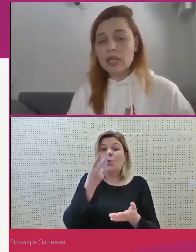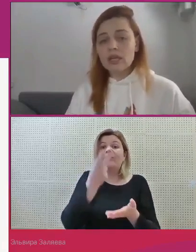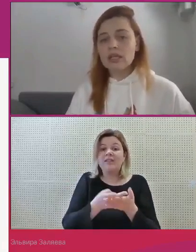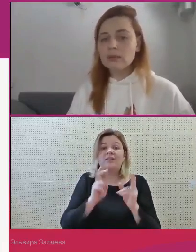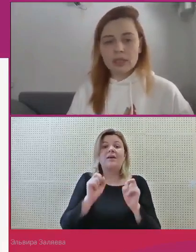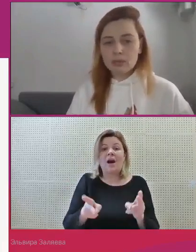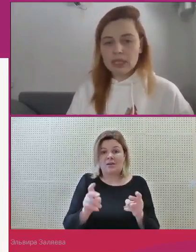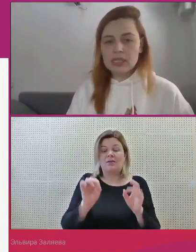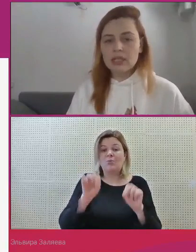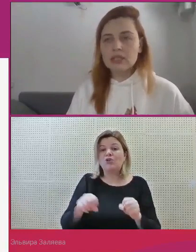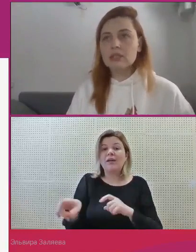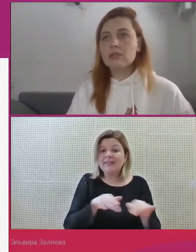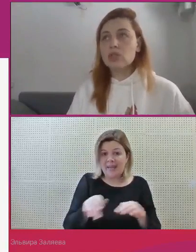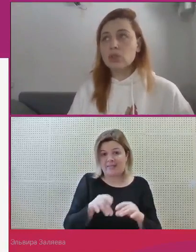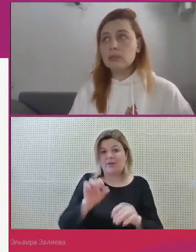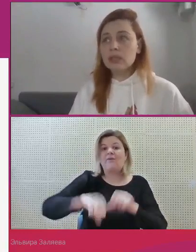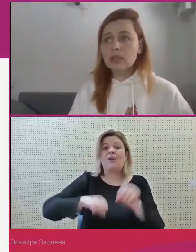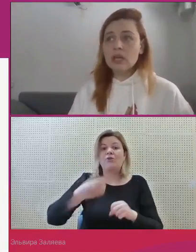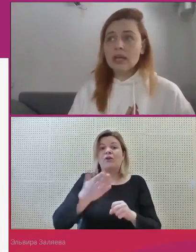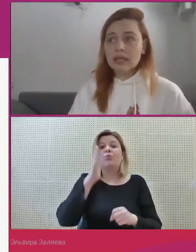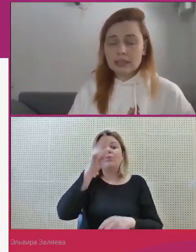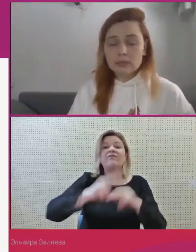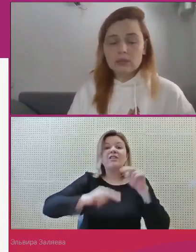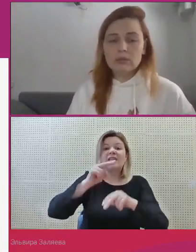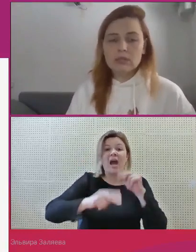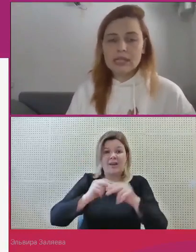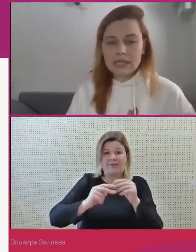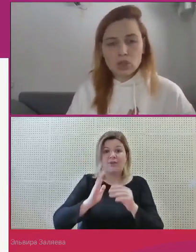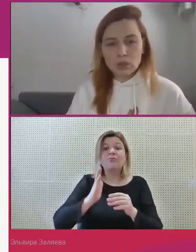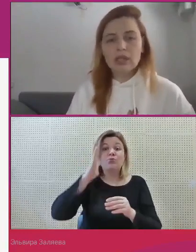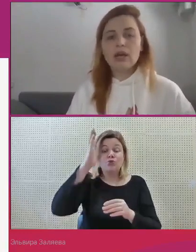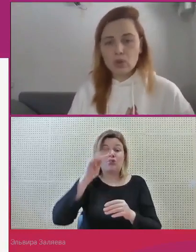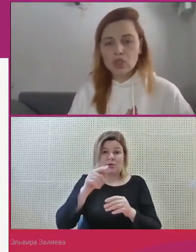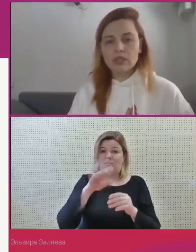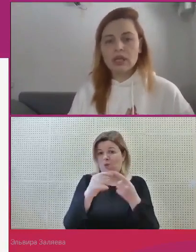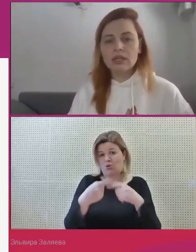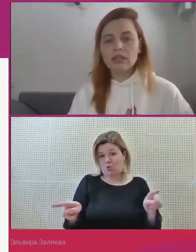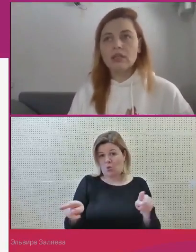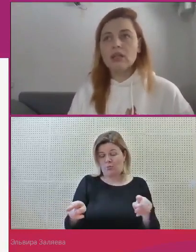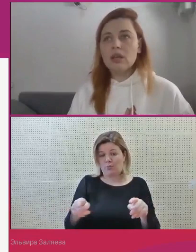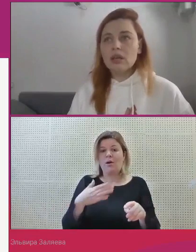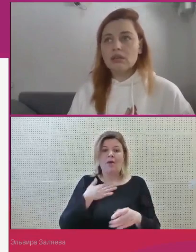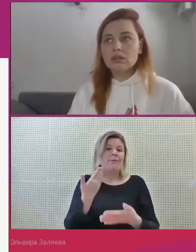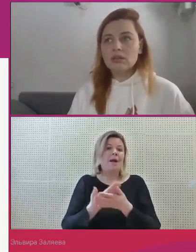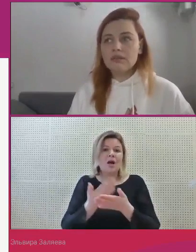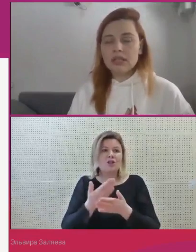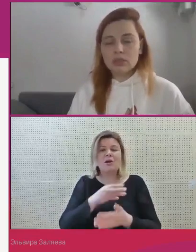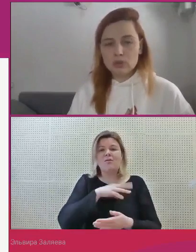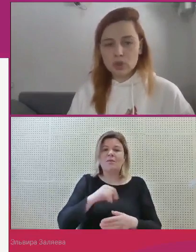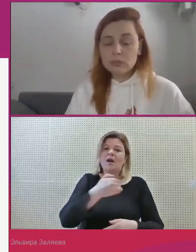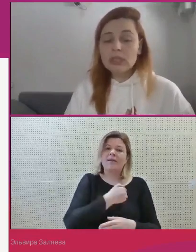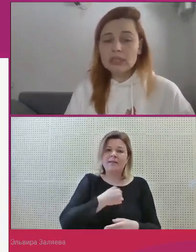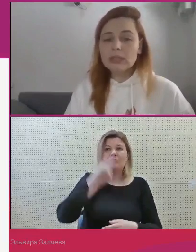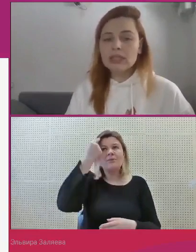что, как бы нам ни казалось, что мы хотим создать что-то хорошее, да, и